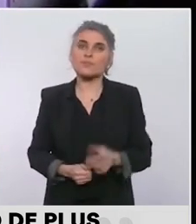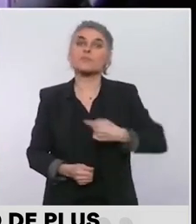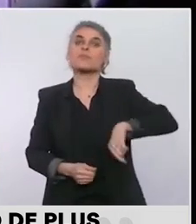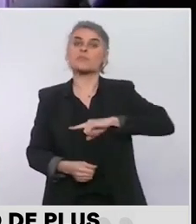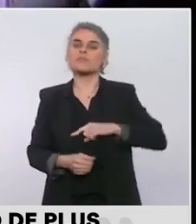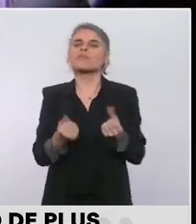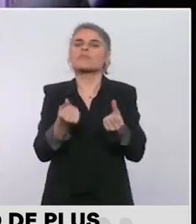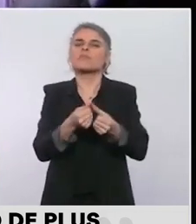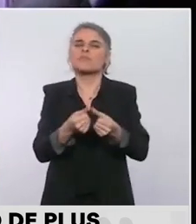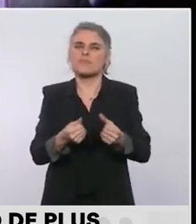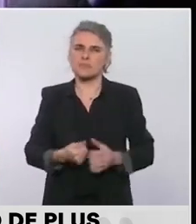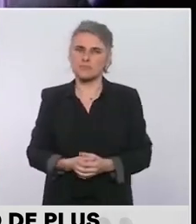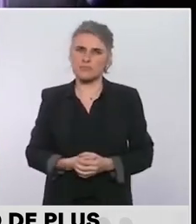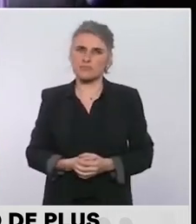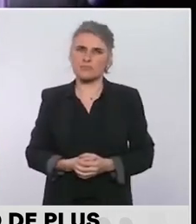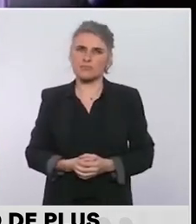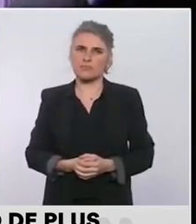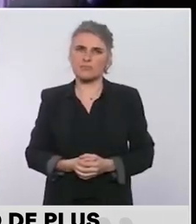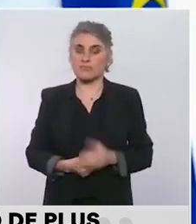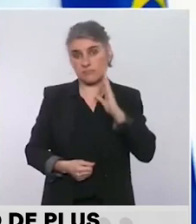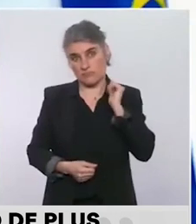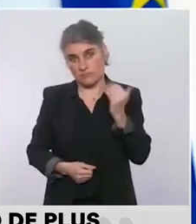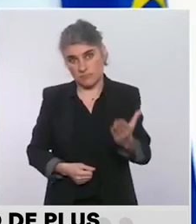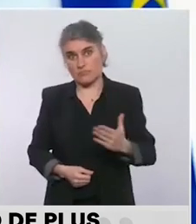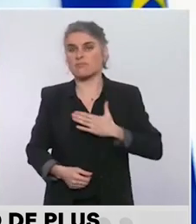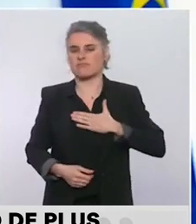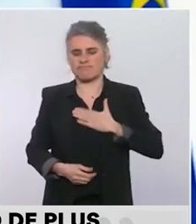faisons. C'est pourquoi je suis convaincu que le moment est venu